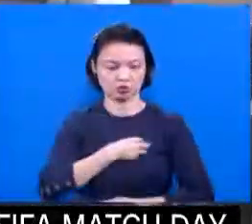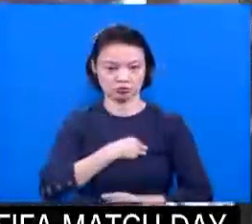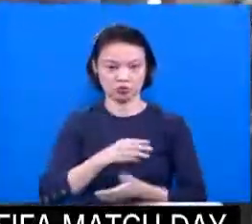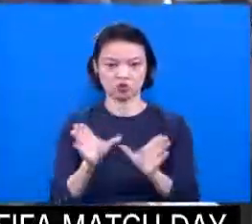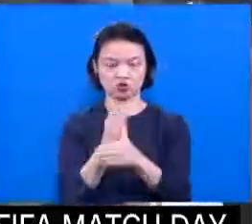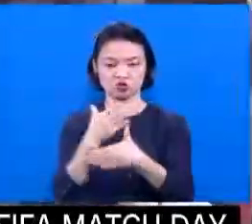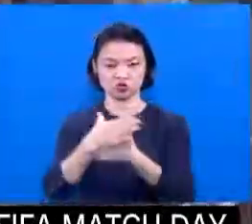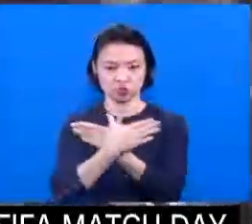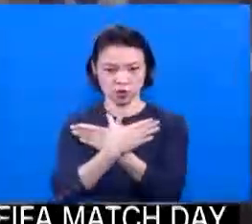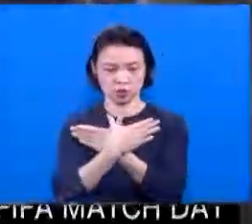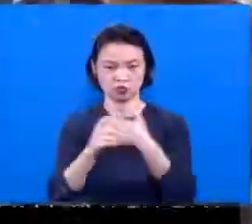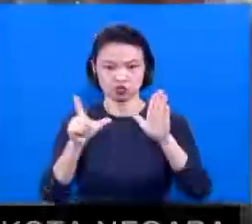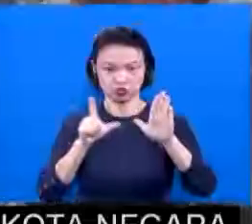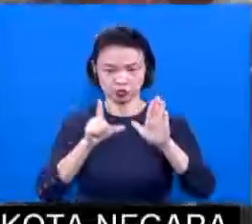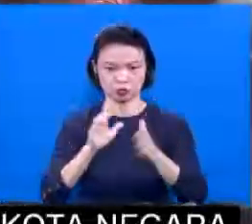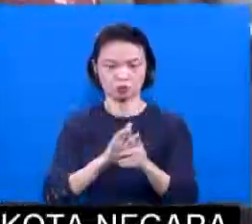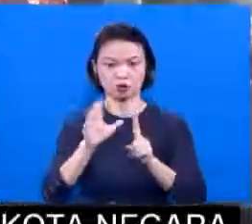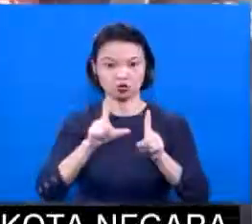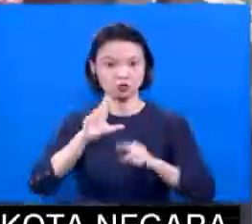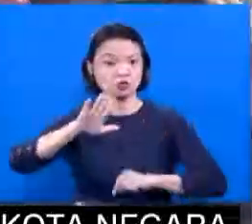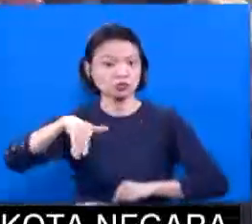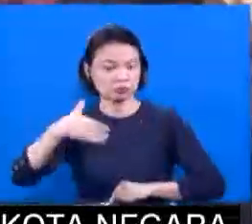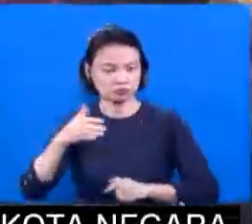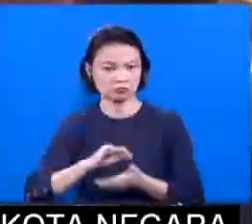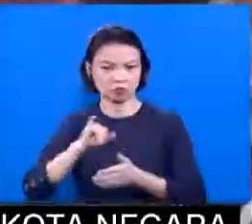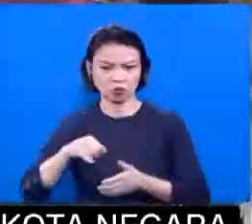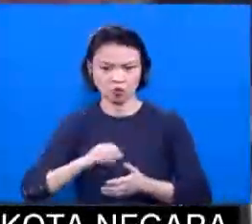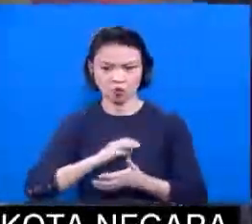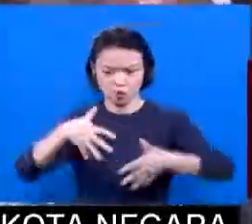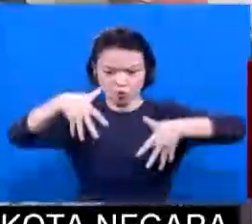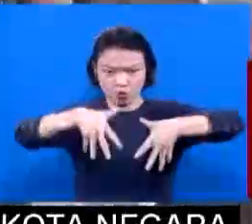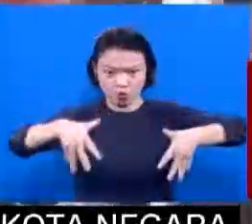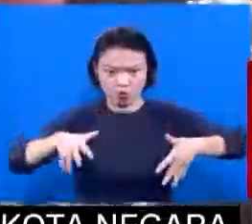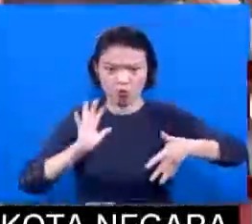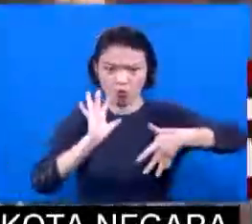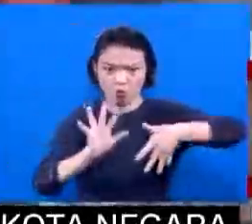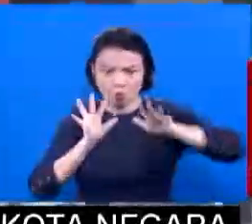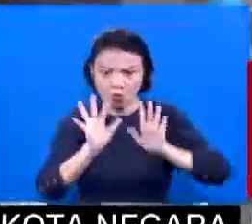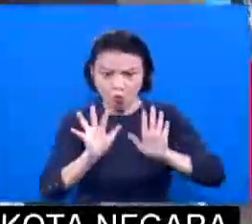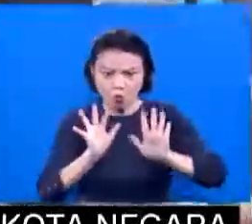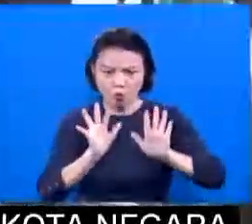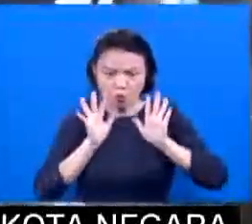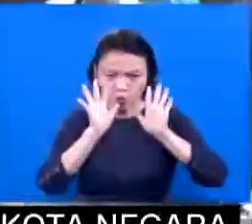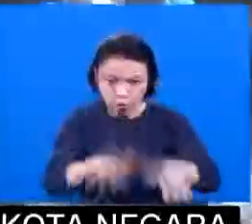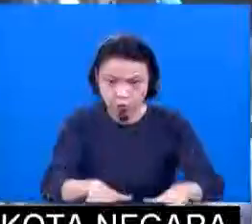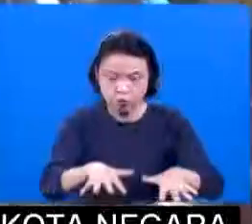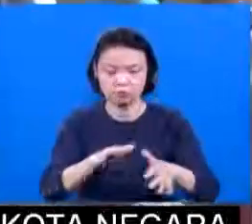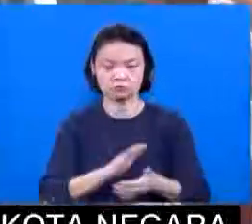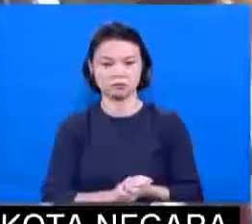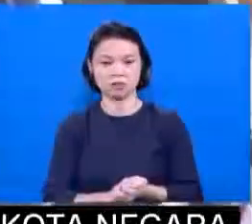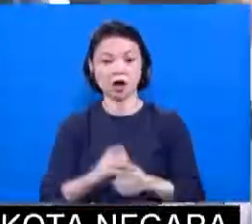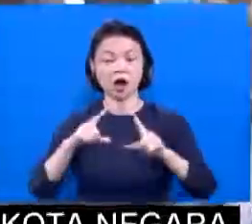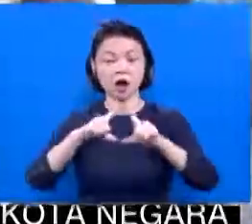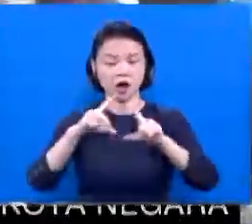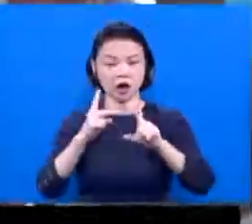Timur Senin 17 Jan 11 berusaha menjebol pintu pagar Pemkab hingga roboh lantaran Bupati Sumenep Ahmad Fauzi